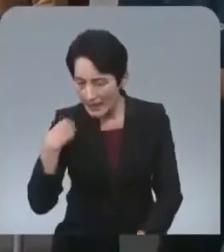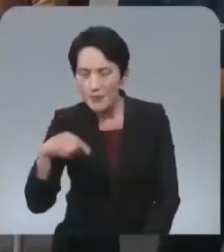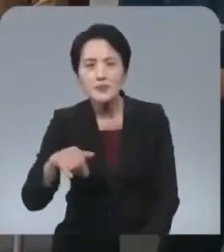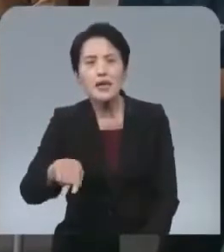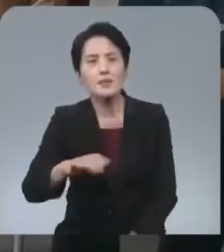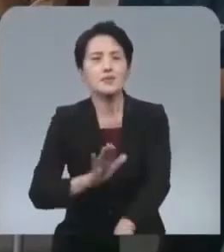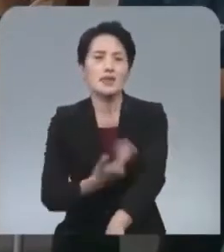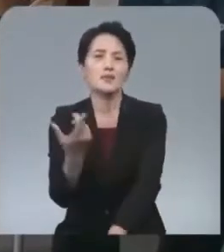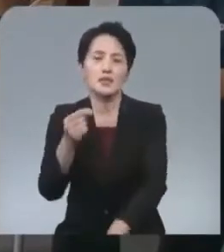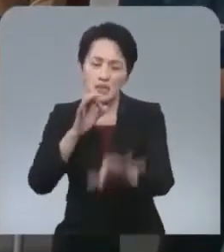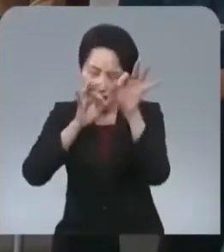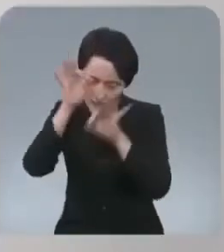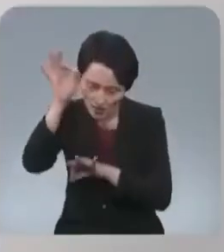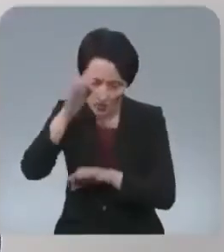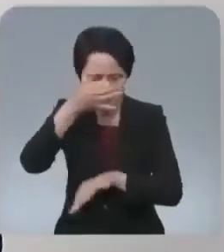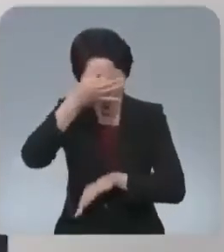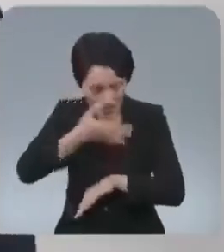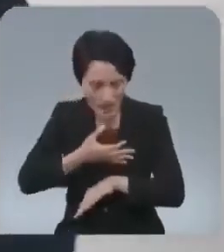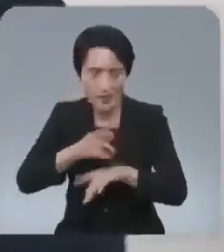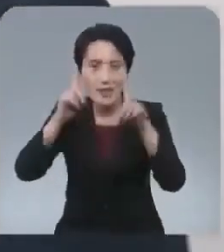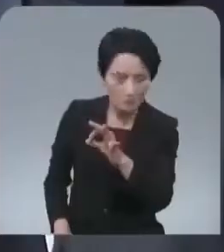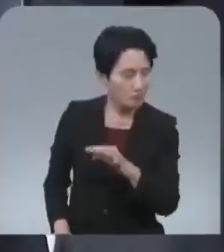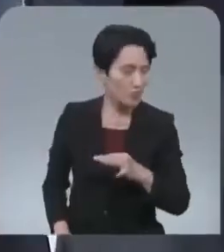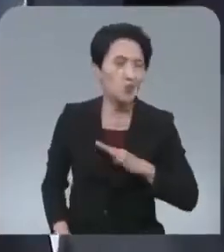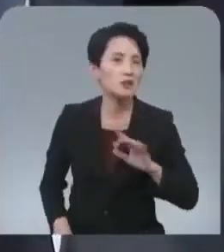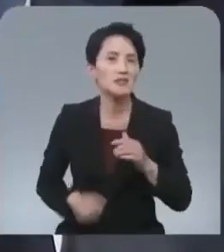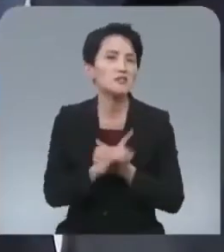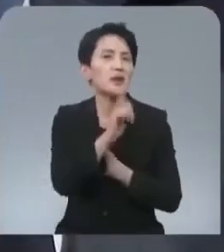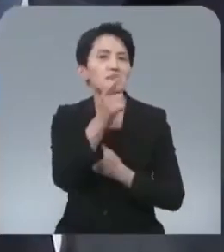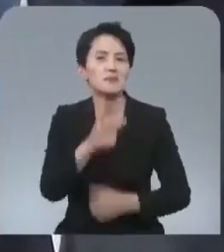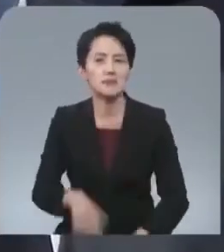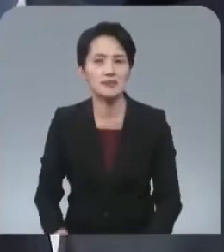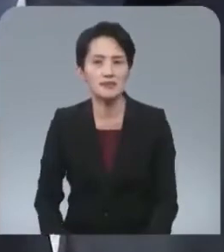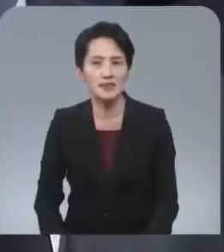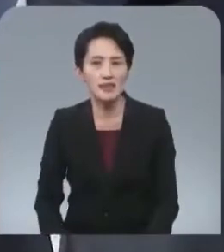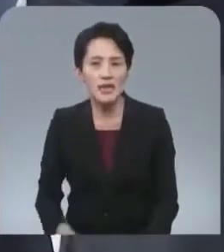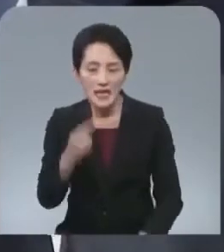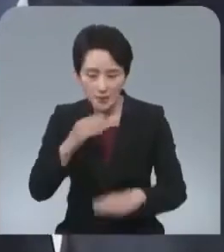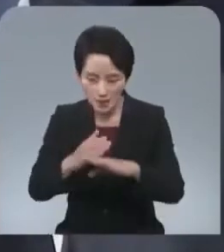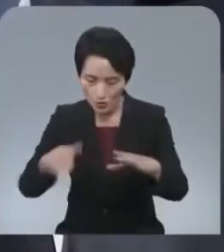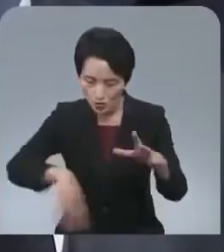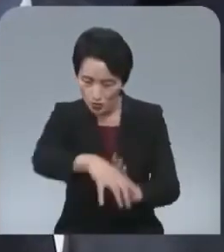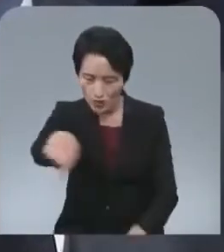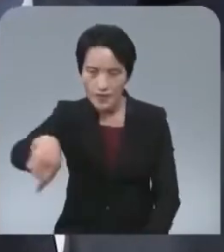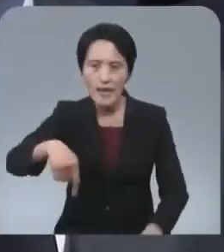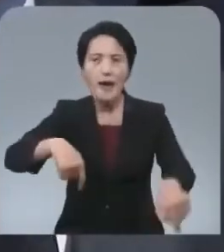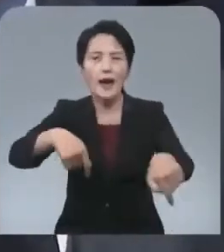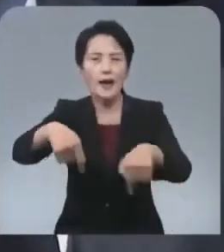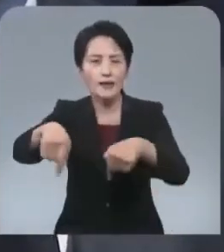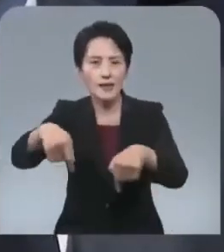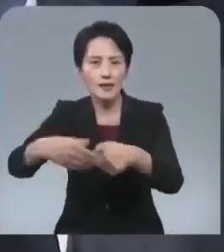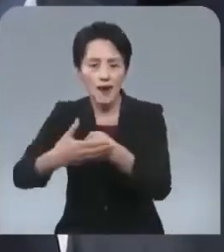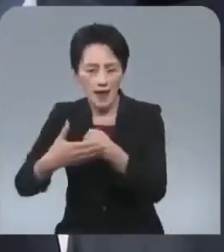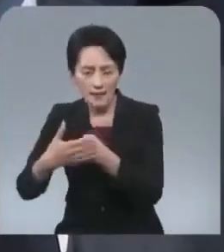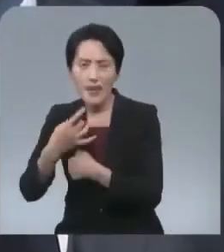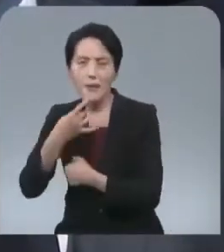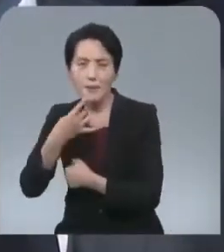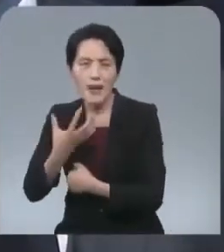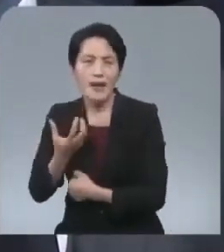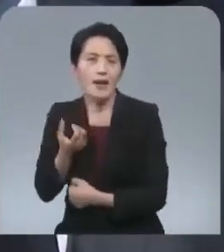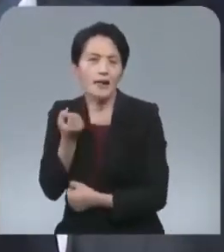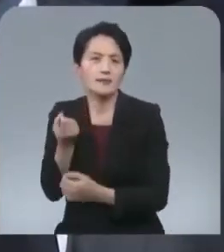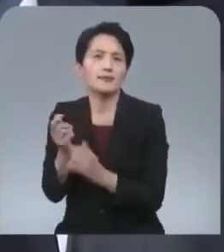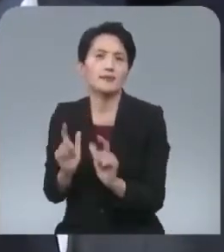게재했다가 실수를 인정하고 바로 내렸다고 해명했습니다. 민주주의 체제 속에서 혜택만 누리던 분이어서